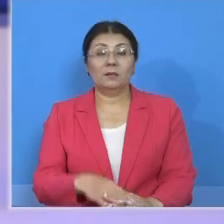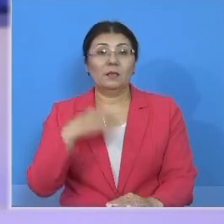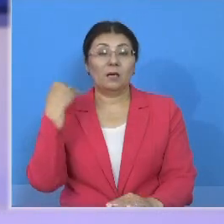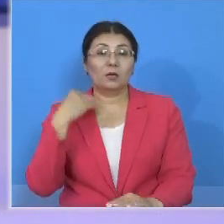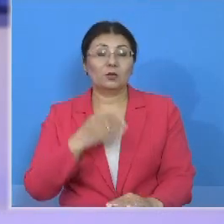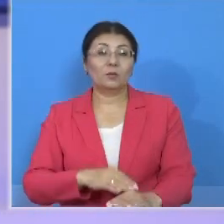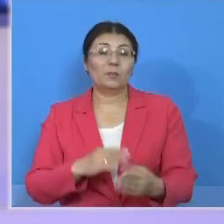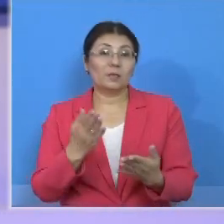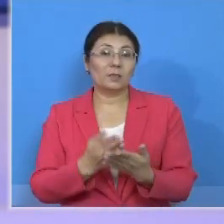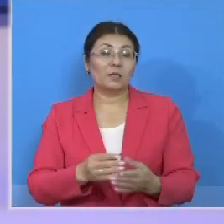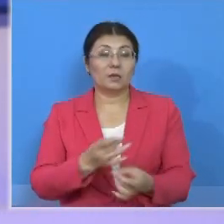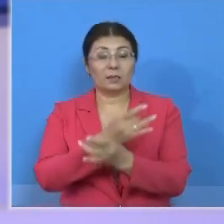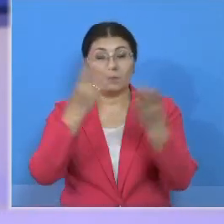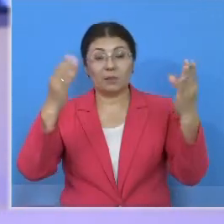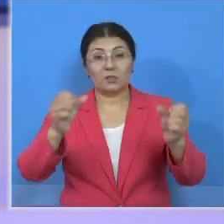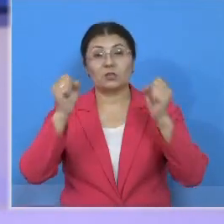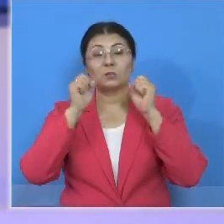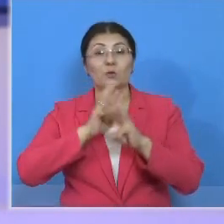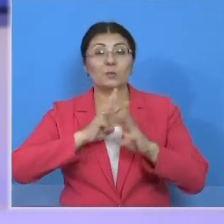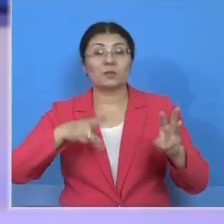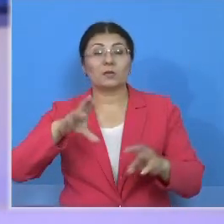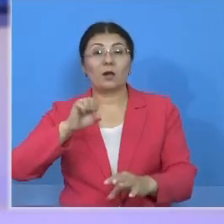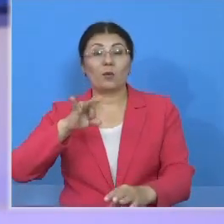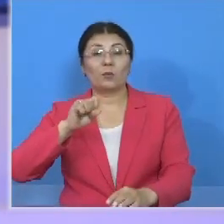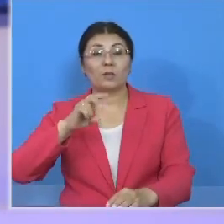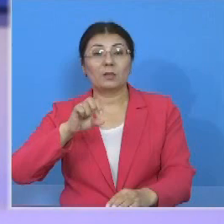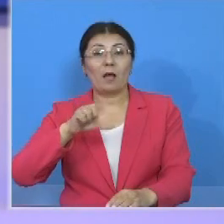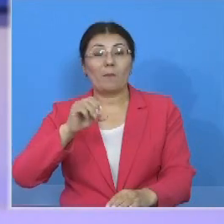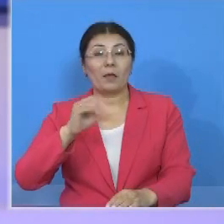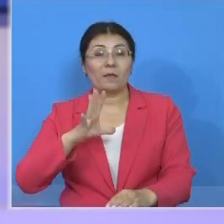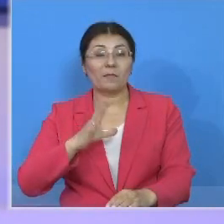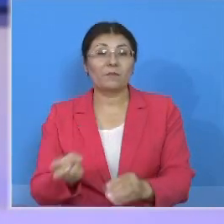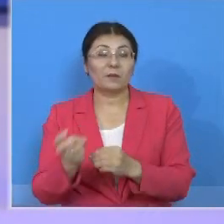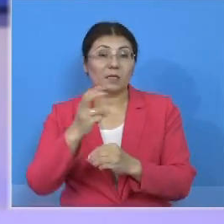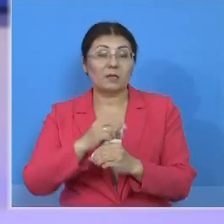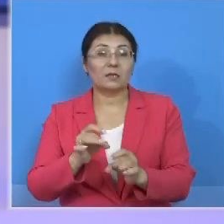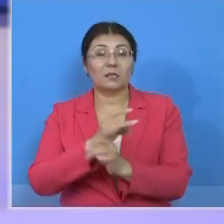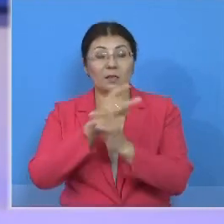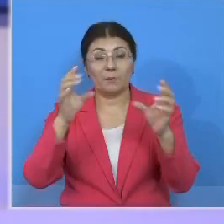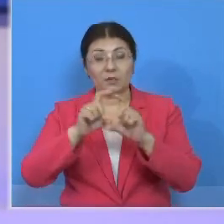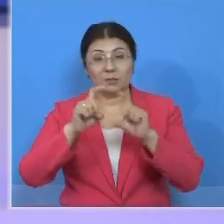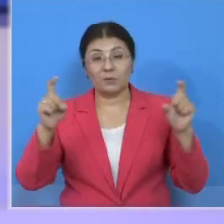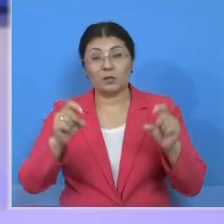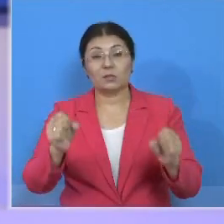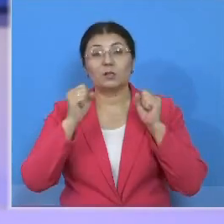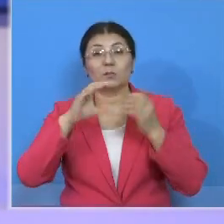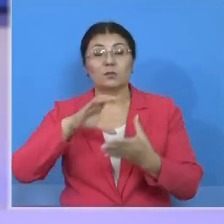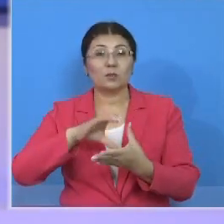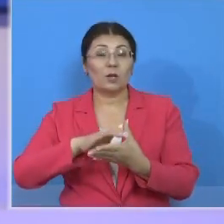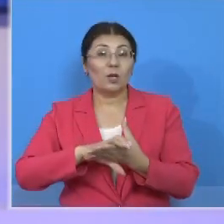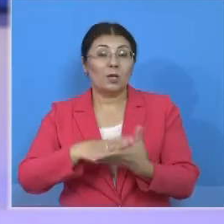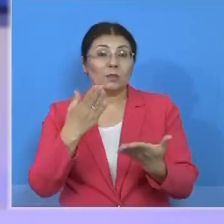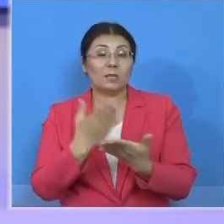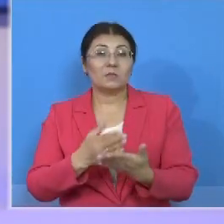Ақтөбеге жұмыс сапармен мәдениет және спорт министрі Дәурен Абаев келді. Ол өңірдегі мәдениет және спорт нысандарының құрылысымен танысты. Сондай-ақ